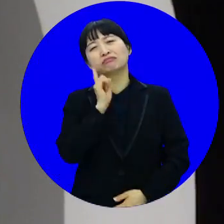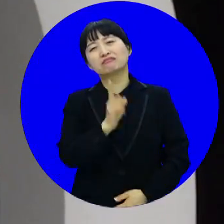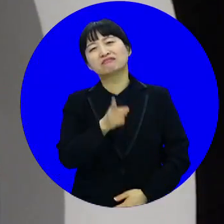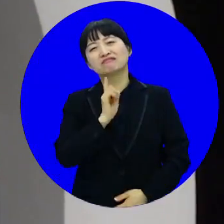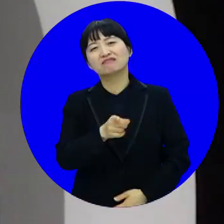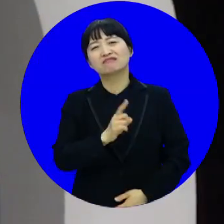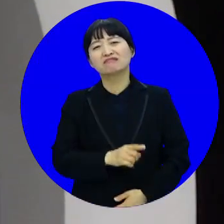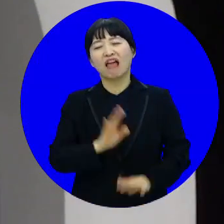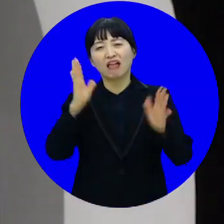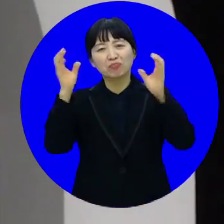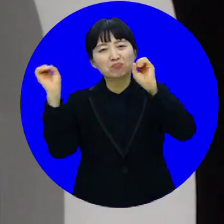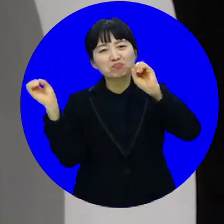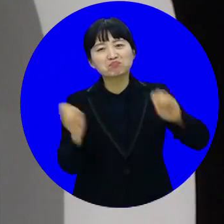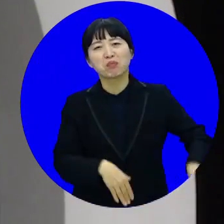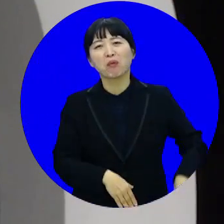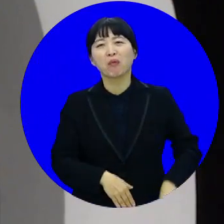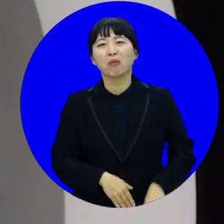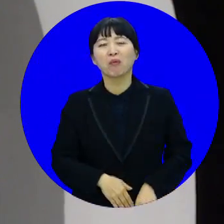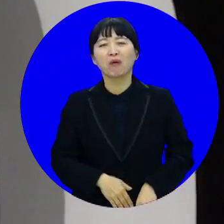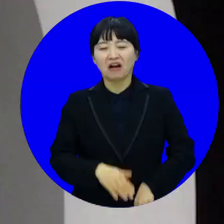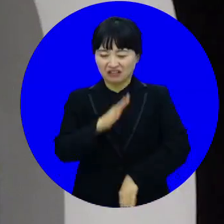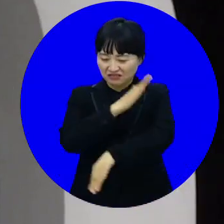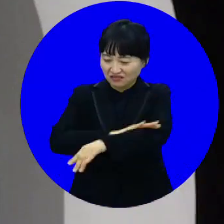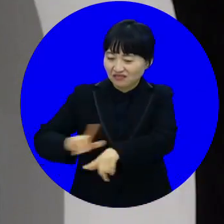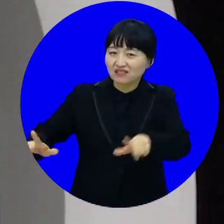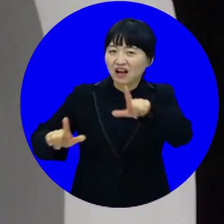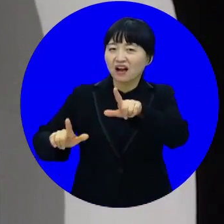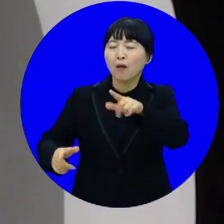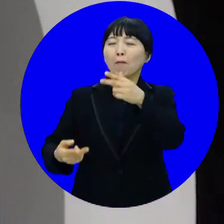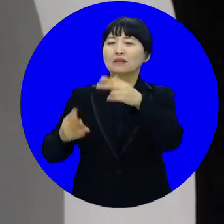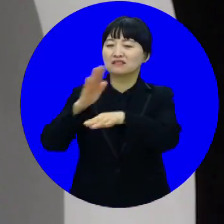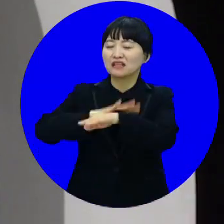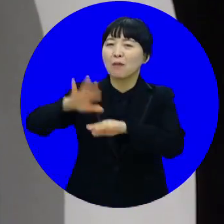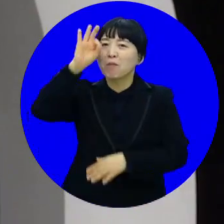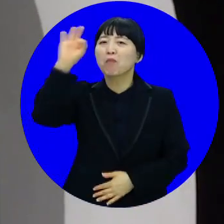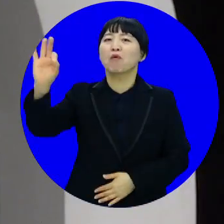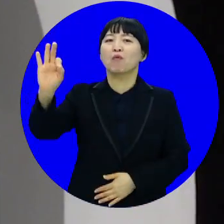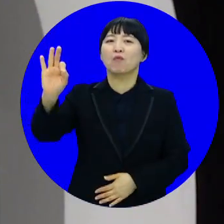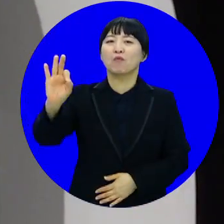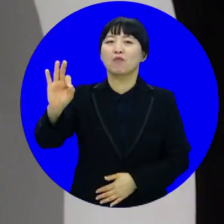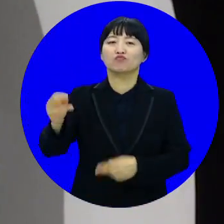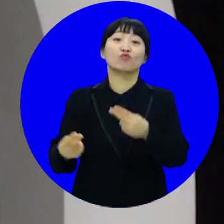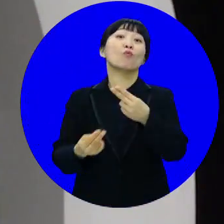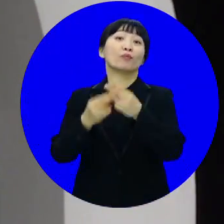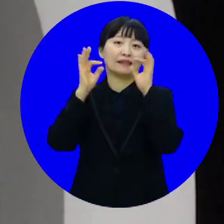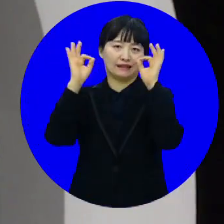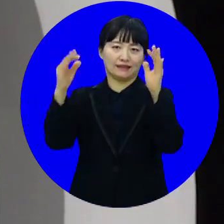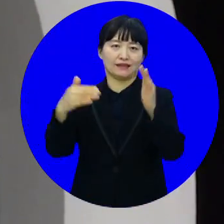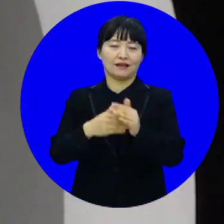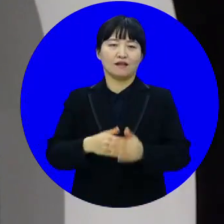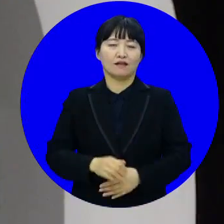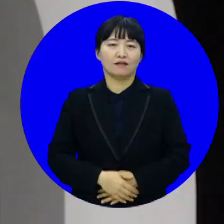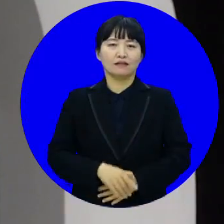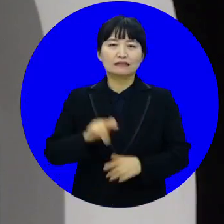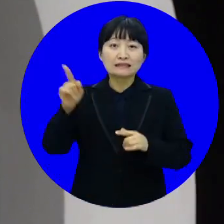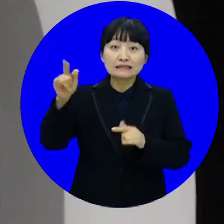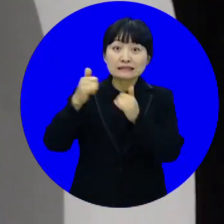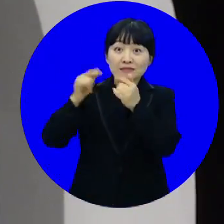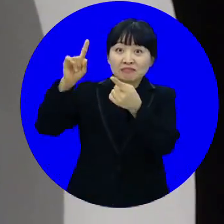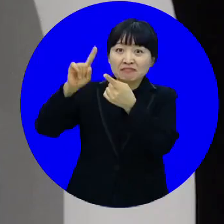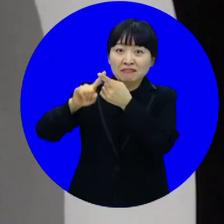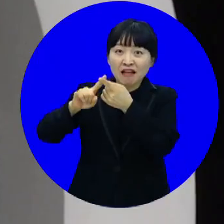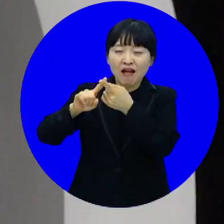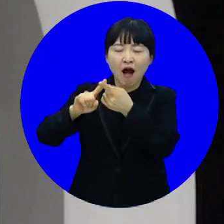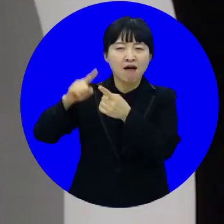모르고 아휴, 이 어린 것을 두고 집을 나가다니. 그래, 어디 한번 너 얼마나 잘 사는지 내가 한번 두고 볼 거야.